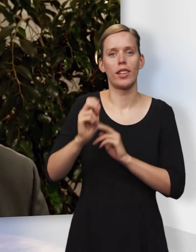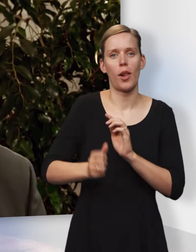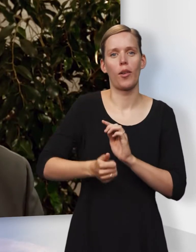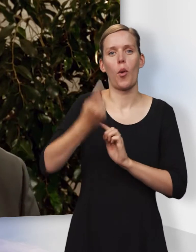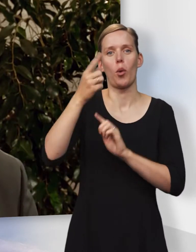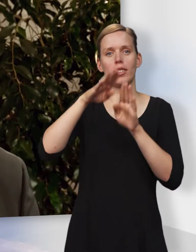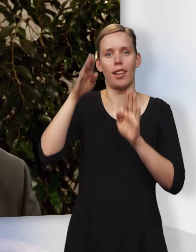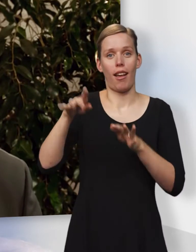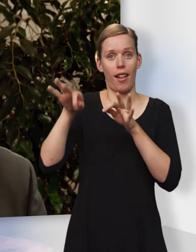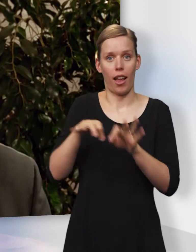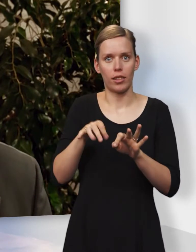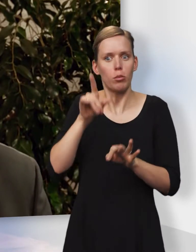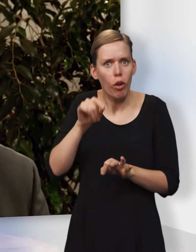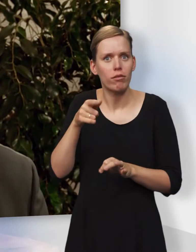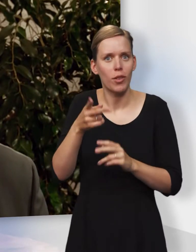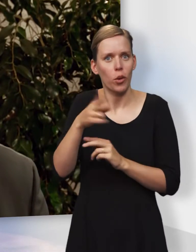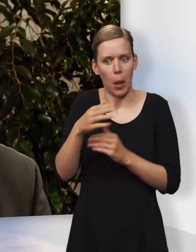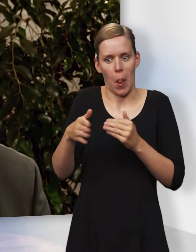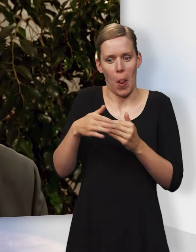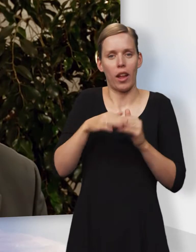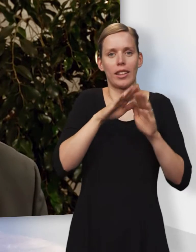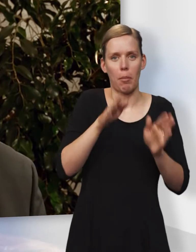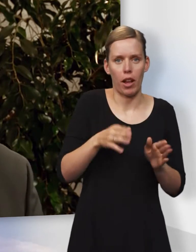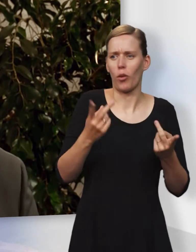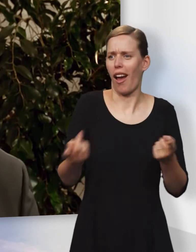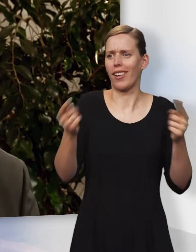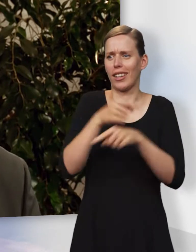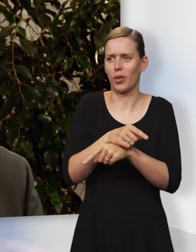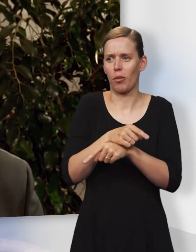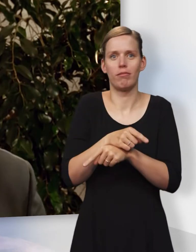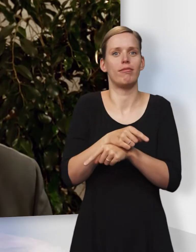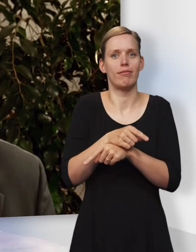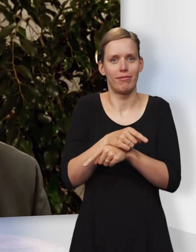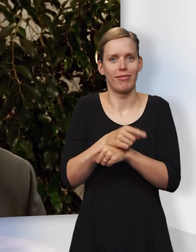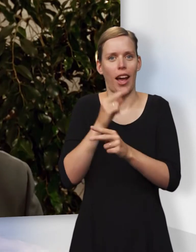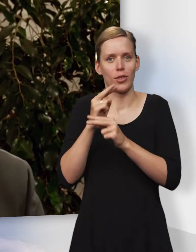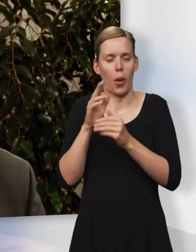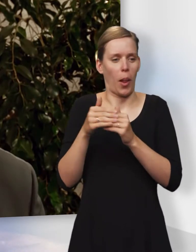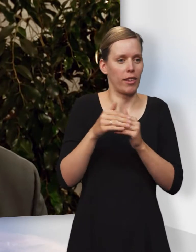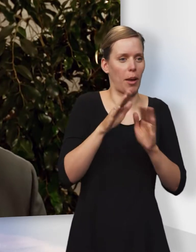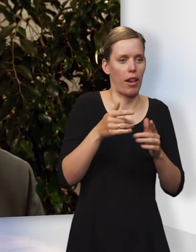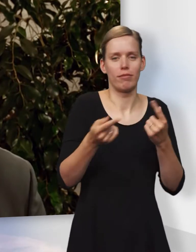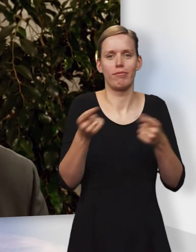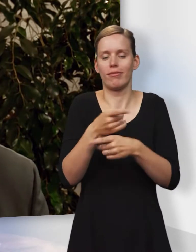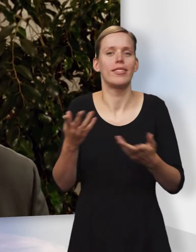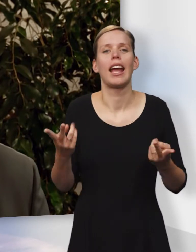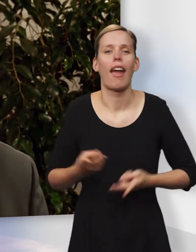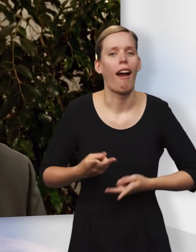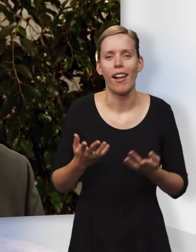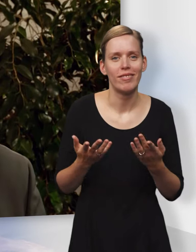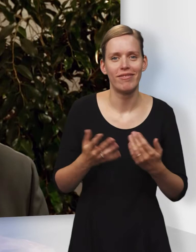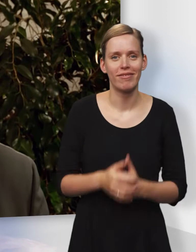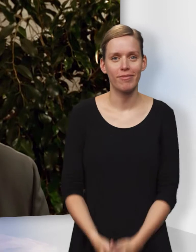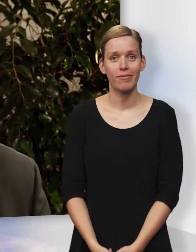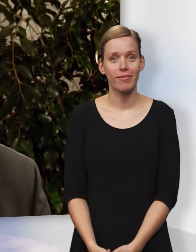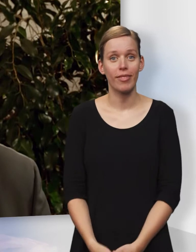sprich ein Hotel direkt hier neben der Kapelle oder die Kapelle direkt neben dem Bergrestaurant und Hotel. Ich weiß nicht, wie ich sagen soll.